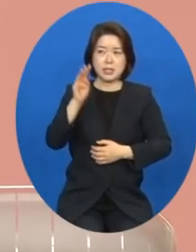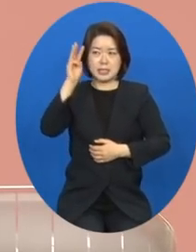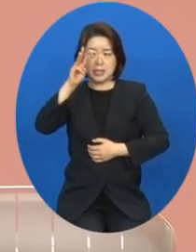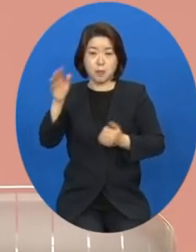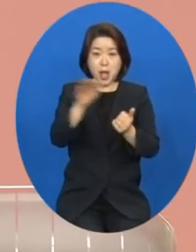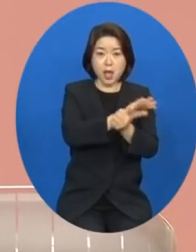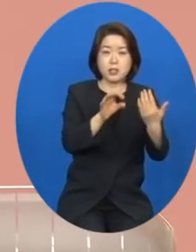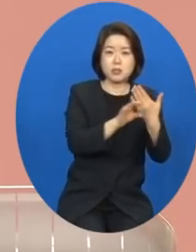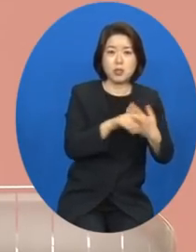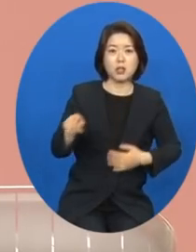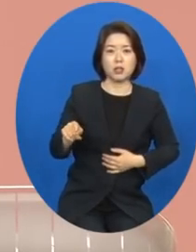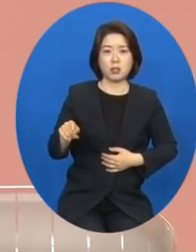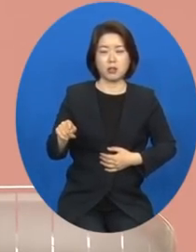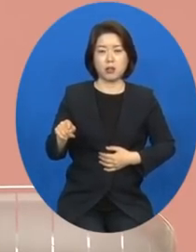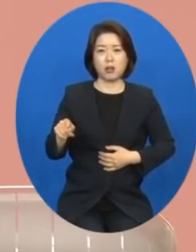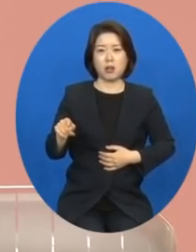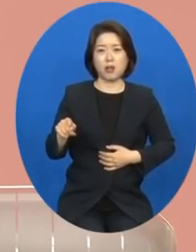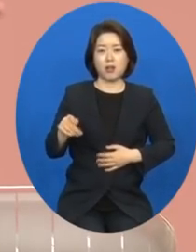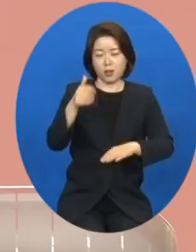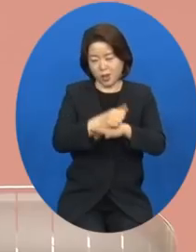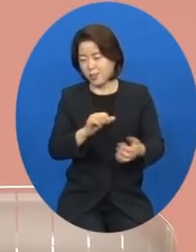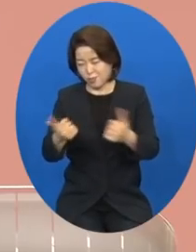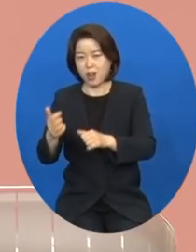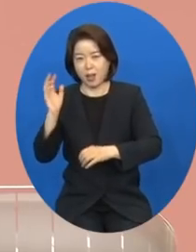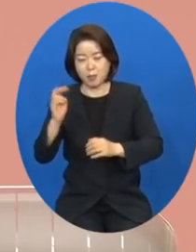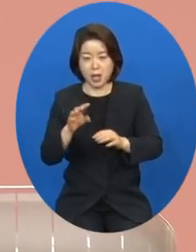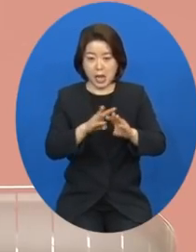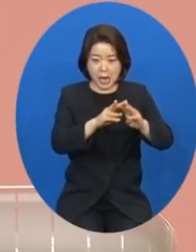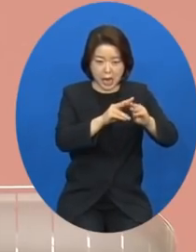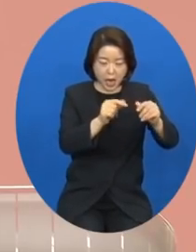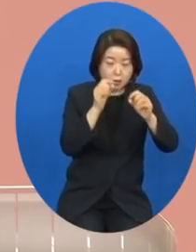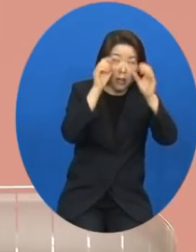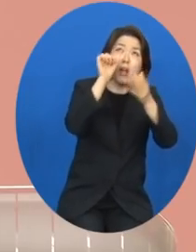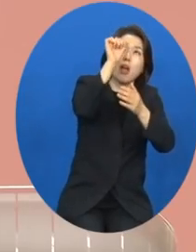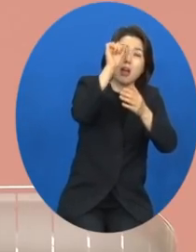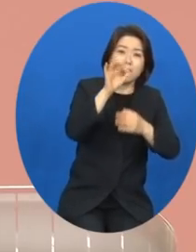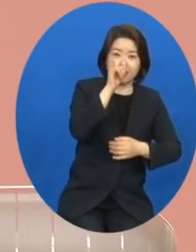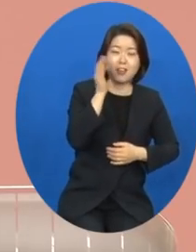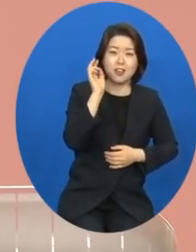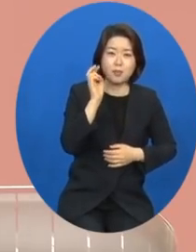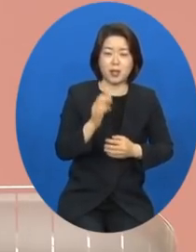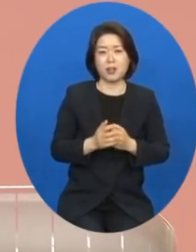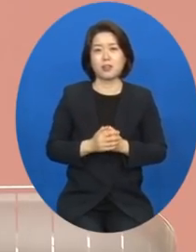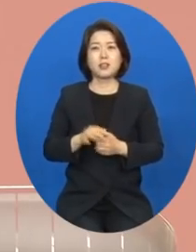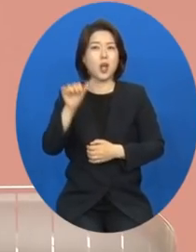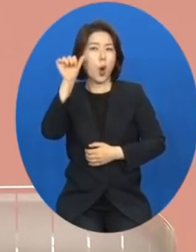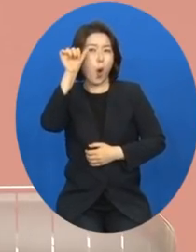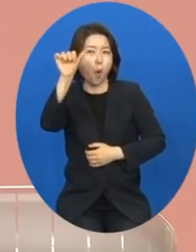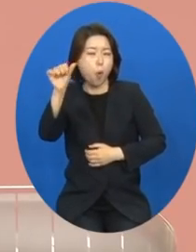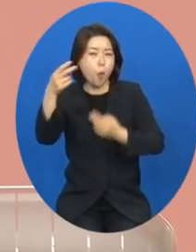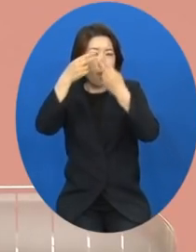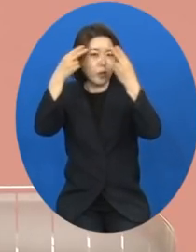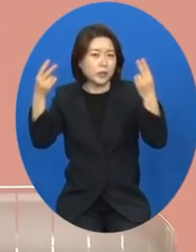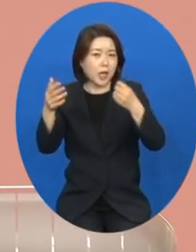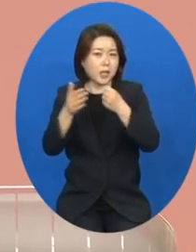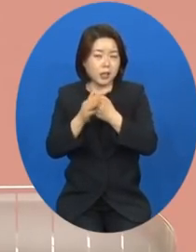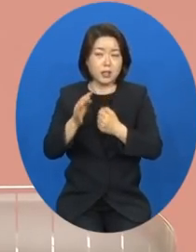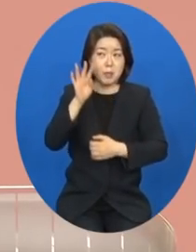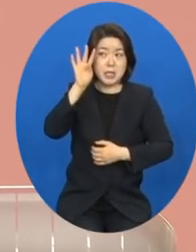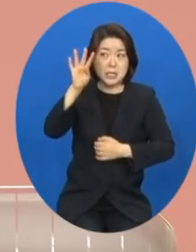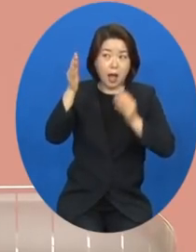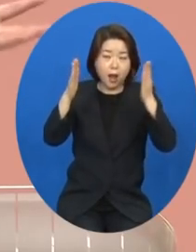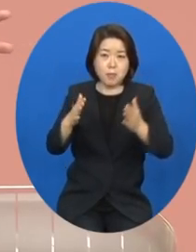했으면 에 3일 잘했으면 땅속에서 뭐 그렇게 했겠죠 그때 4 5일장을 했기 때문에 살 맑게